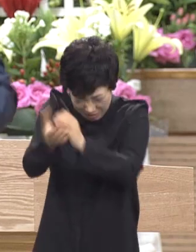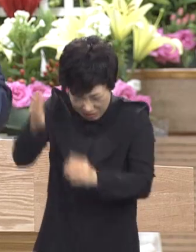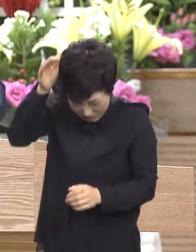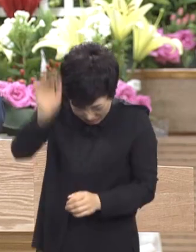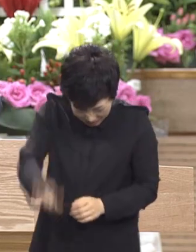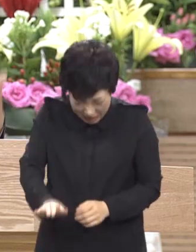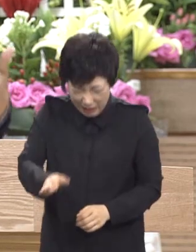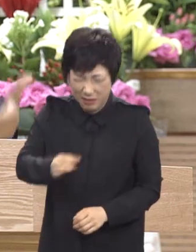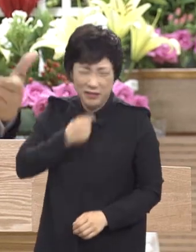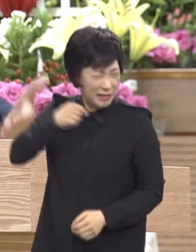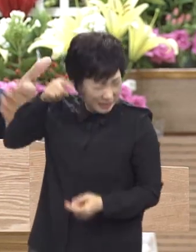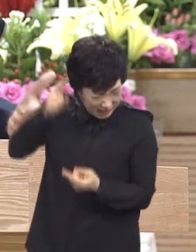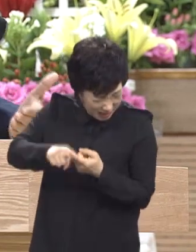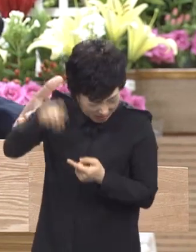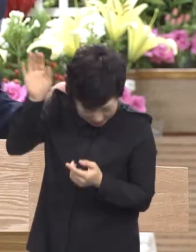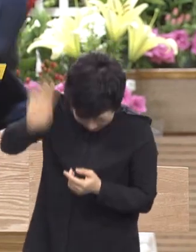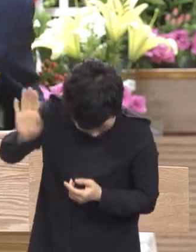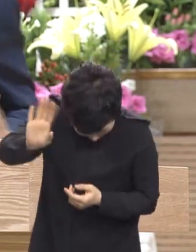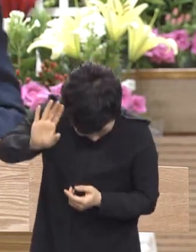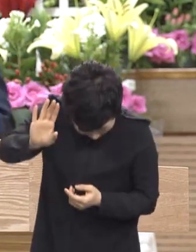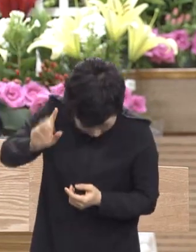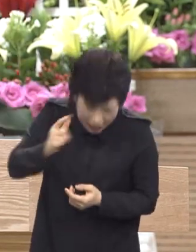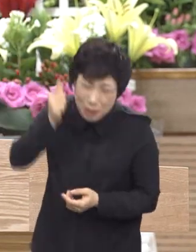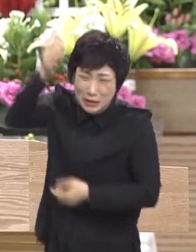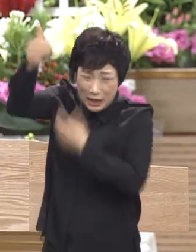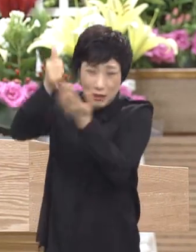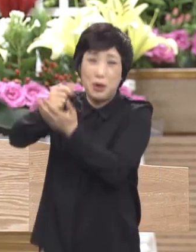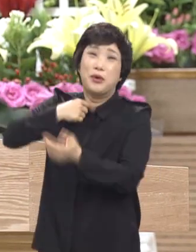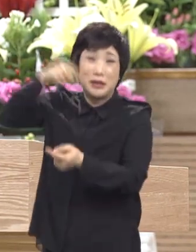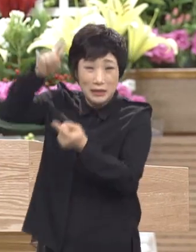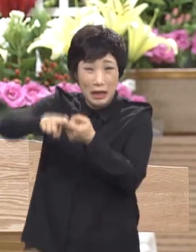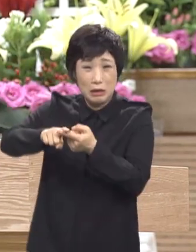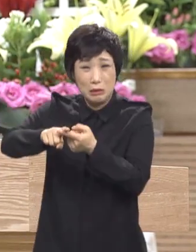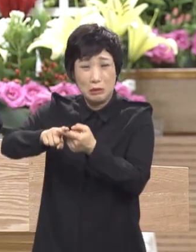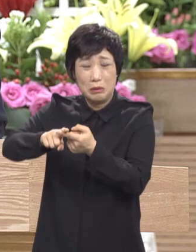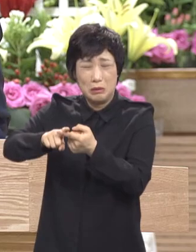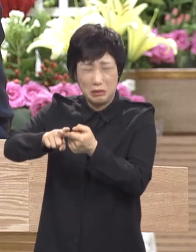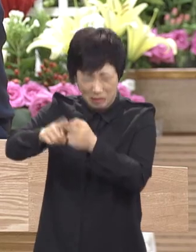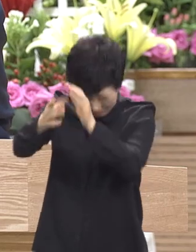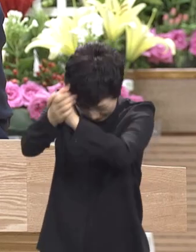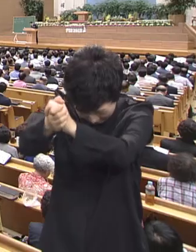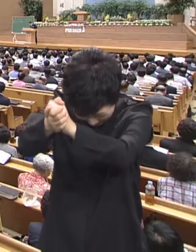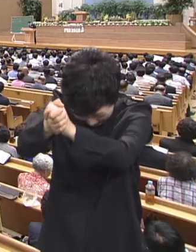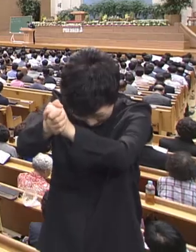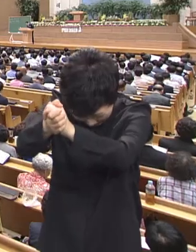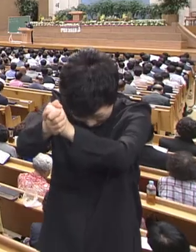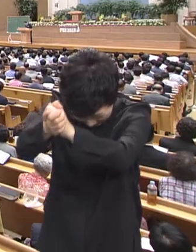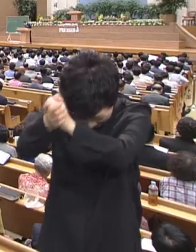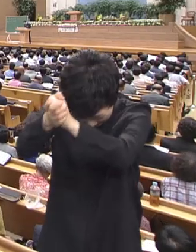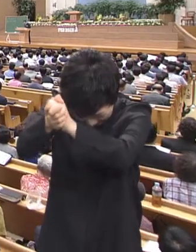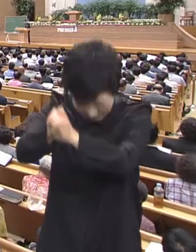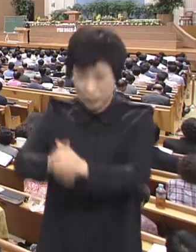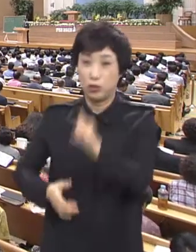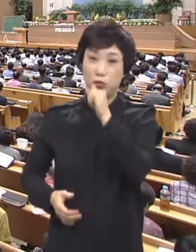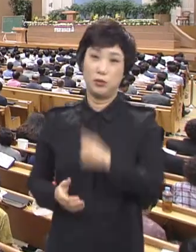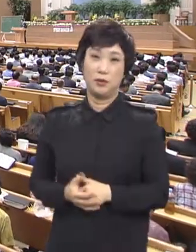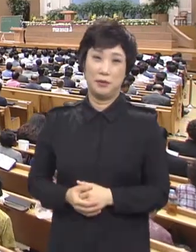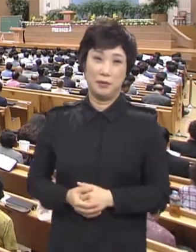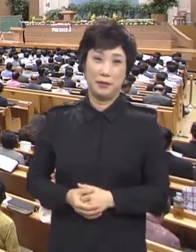내 원대로 마옵시고 아버지 원대로 되기를 원합니다.